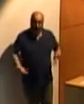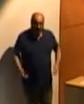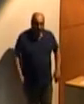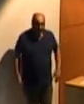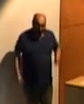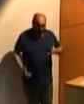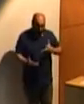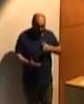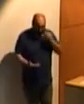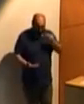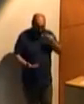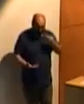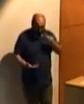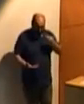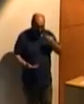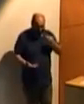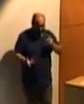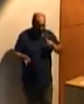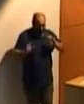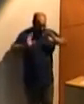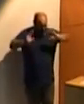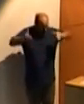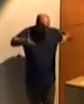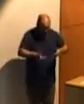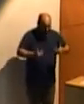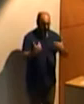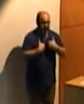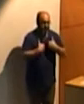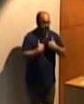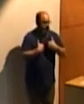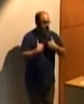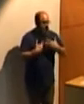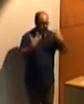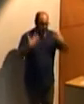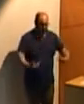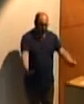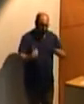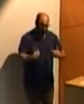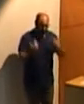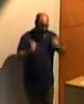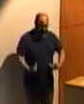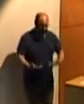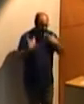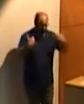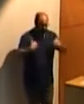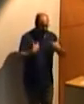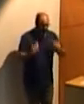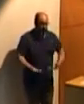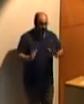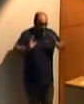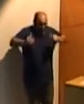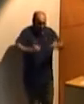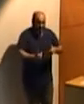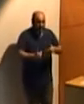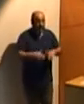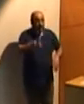humanisme autocentré je veux être ceci je veux être cela et est-ce que l'humanisme ce